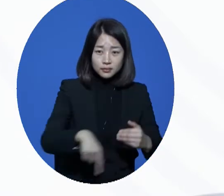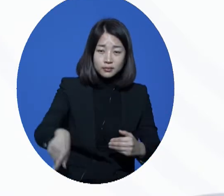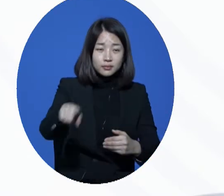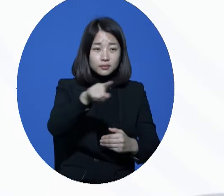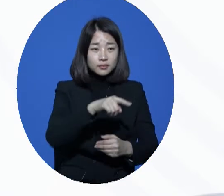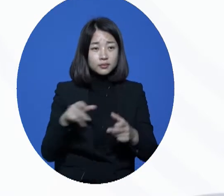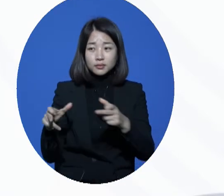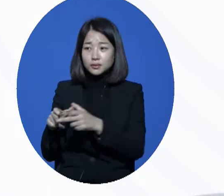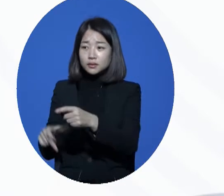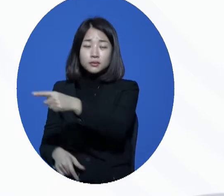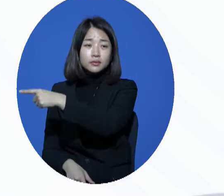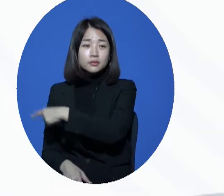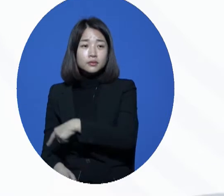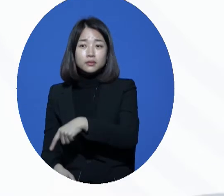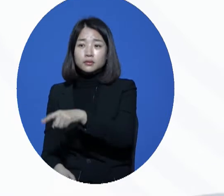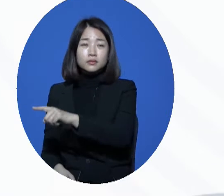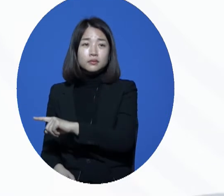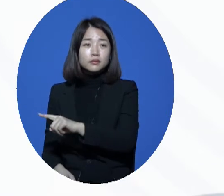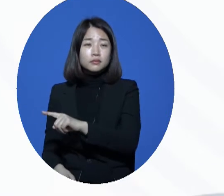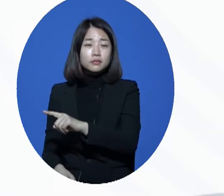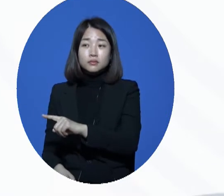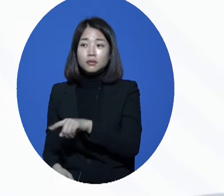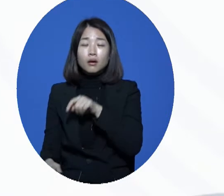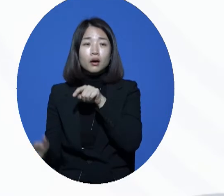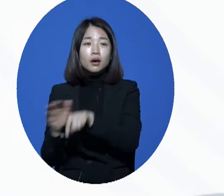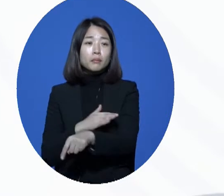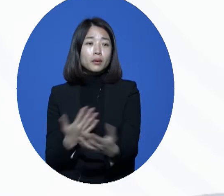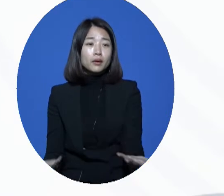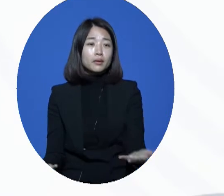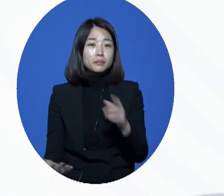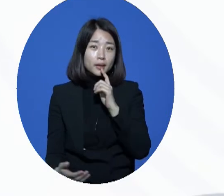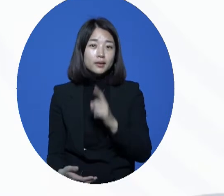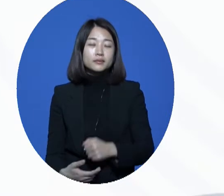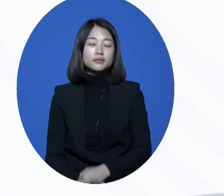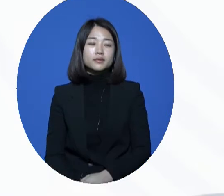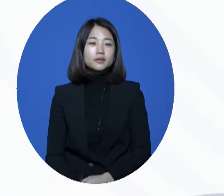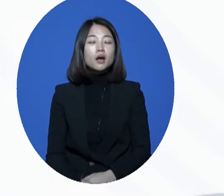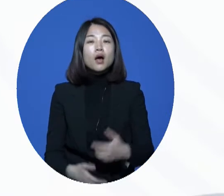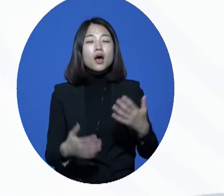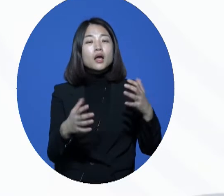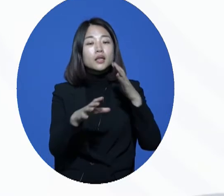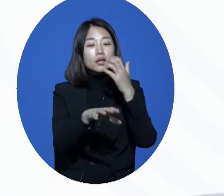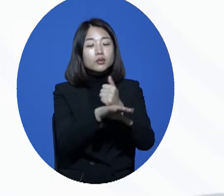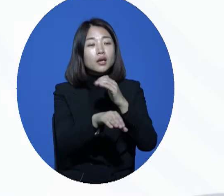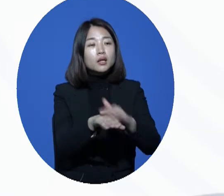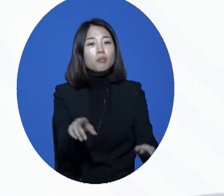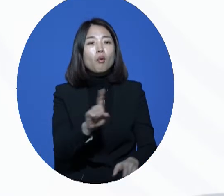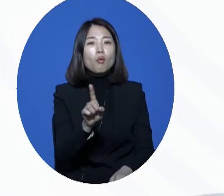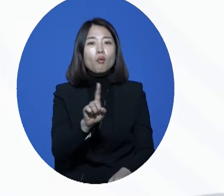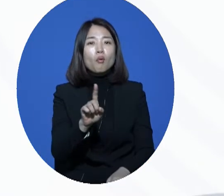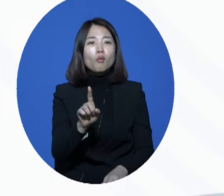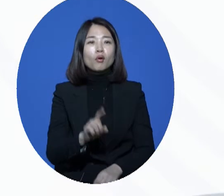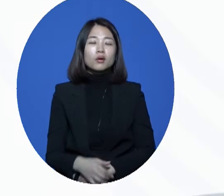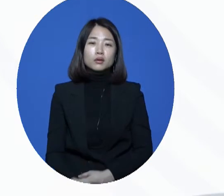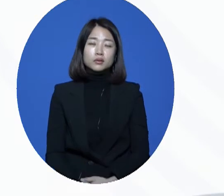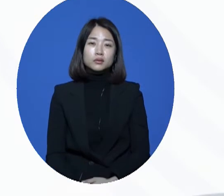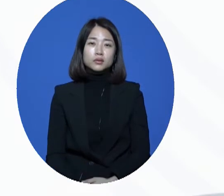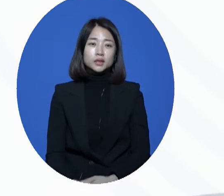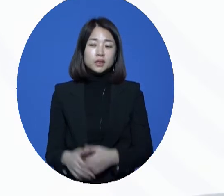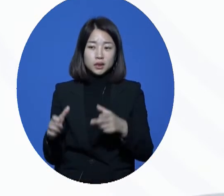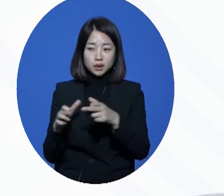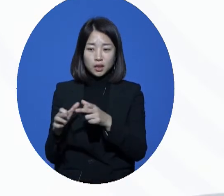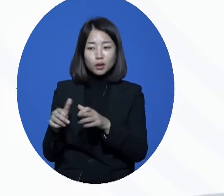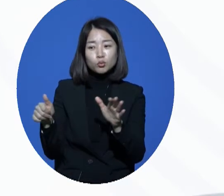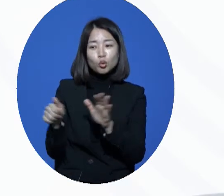작동되는 어떤 우리 사회의 감각이 없었다라고 생각을 합니다. 그럼에도 불구하고 무엇을 해야 된다라는 그런 감각이 없는 거죠. 왜냐하면